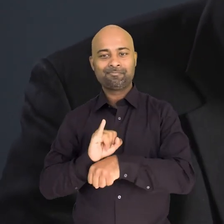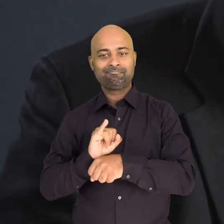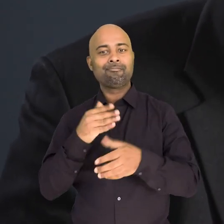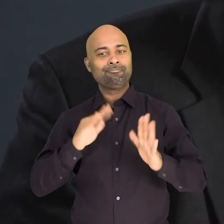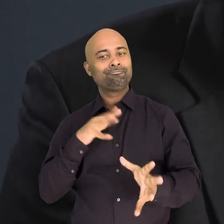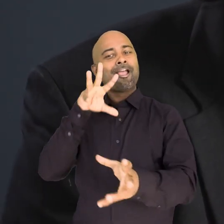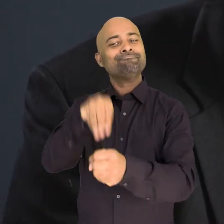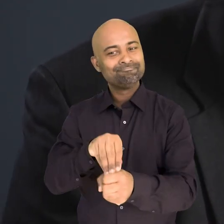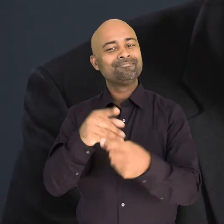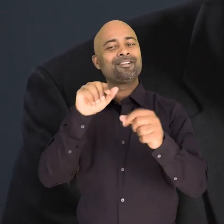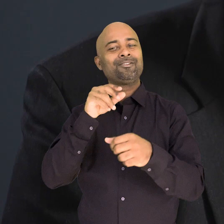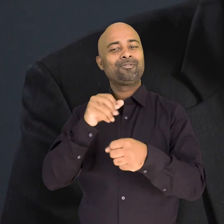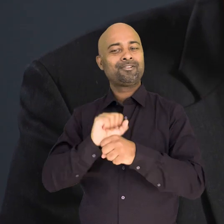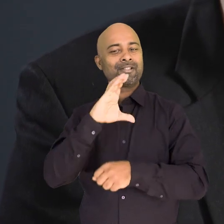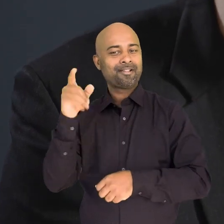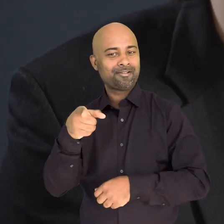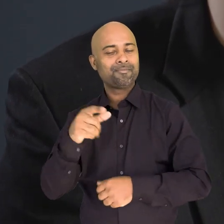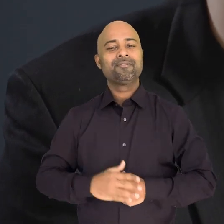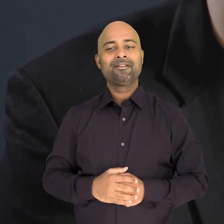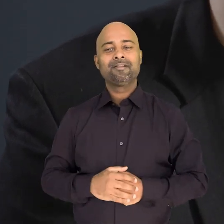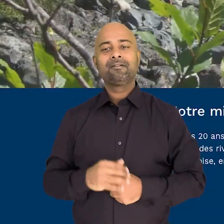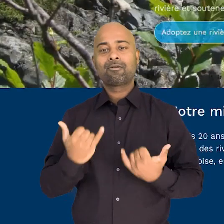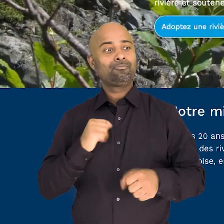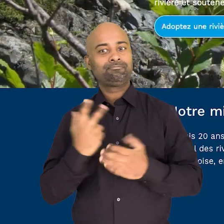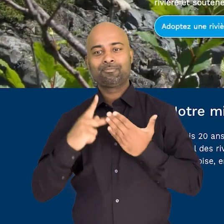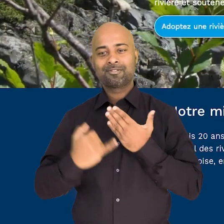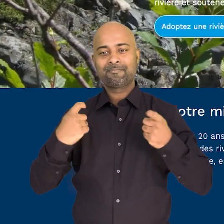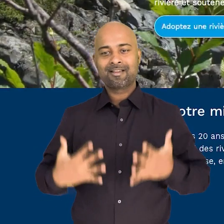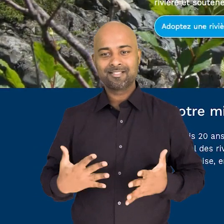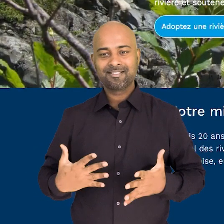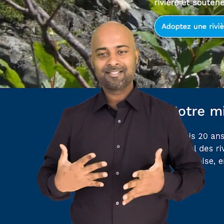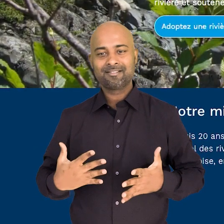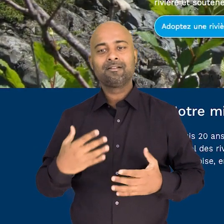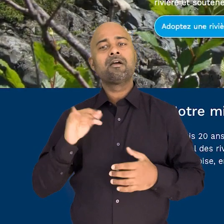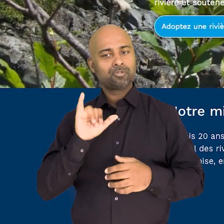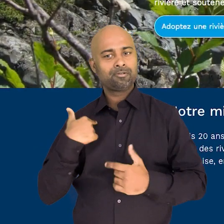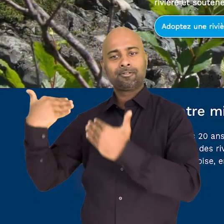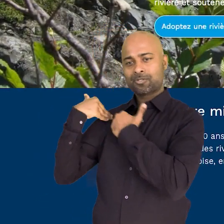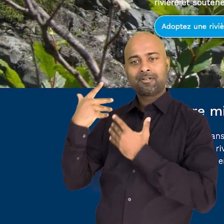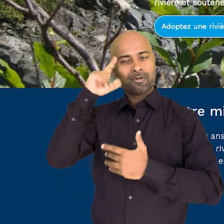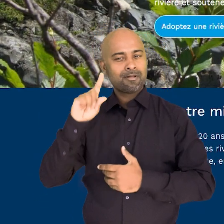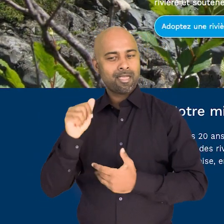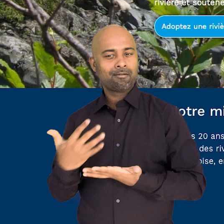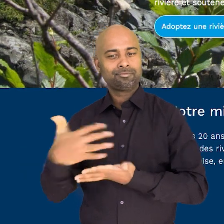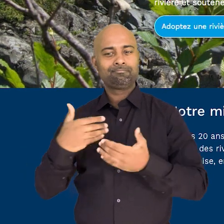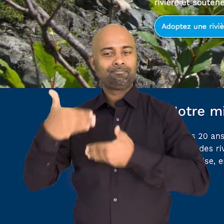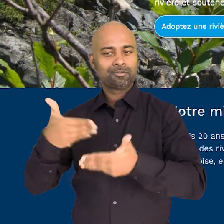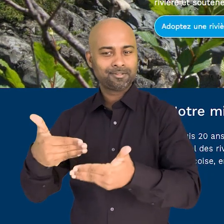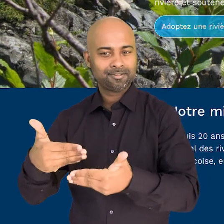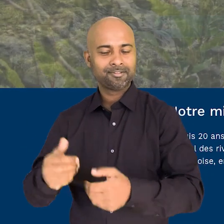stage qui m'a permis de rentrer à la Fondation. Je dirais que le poste que j'occupe maintenant, c'est chargé de projet, mais aussi responsable du traitement des